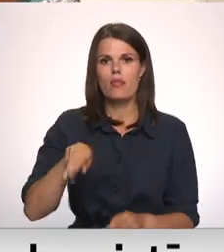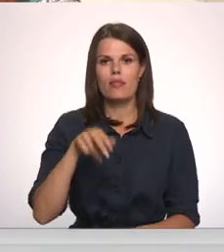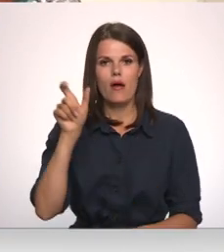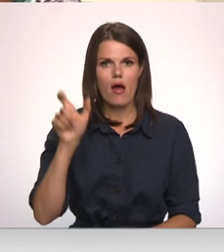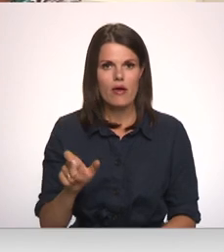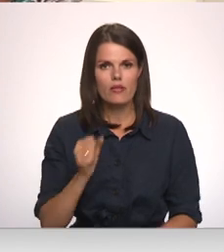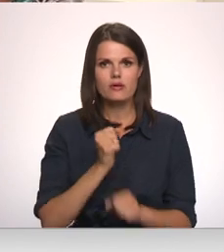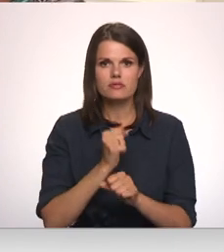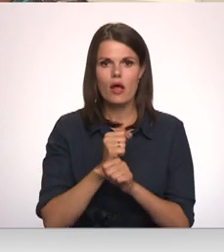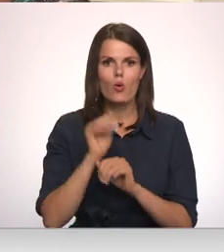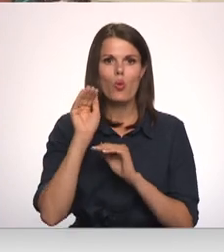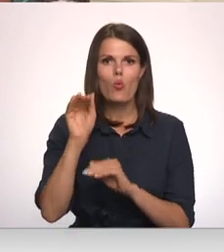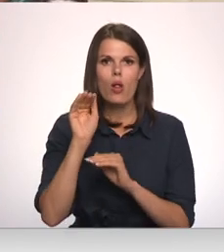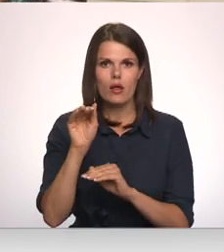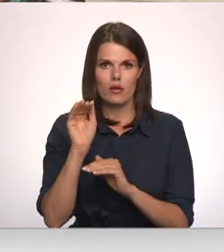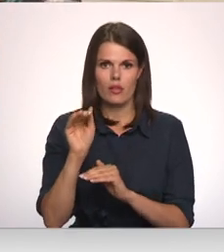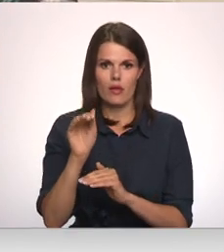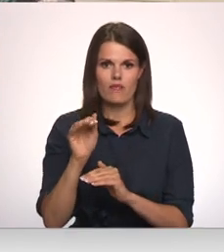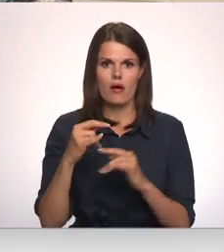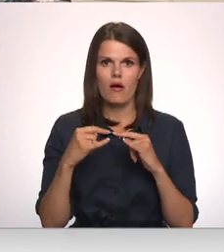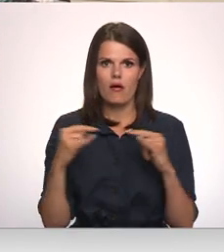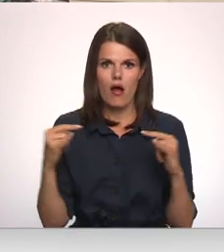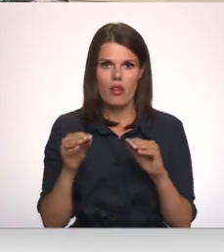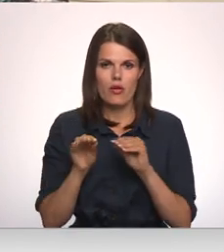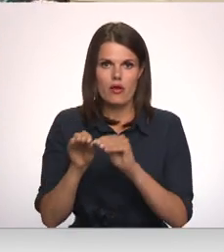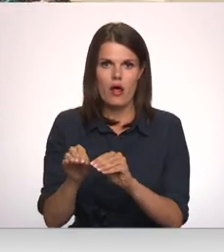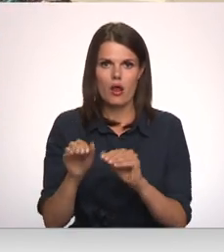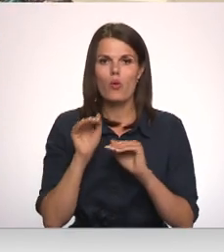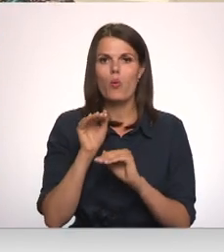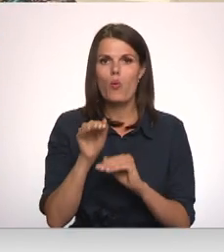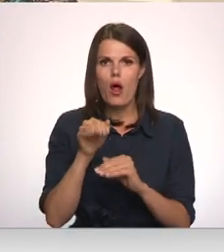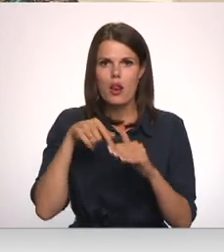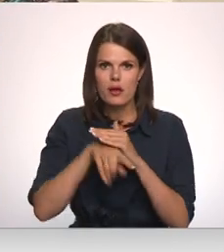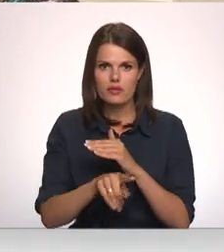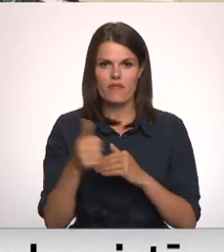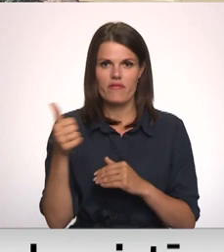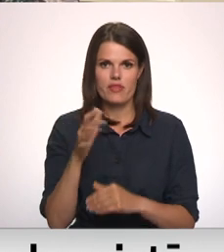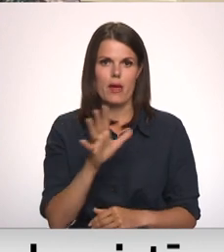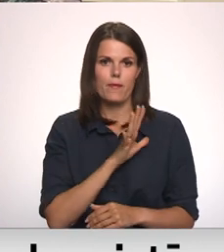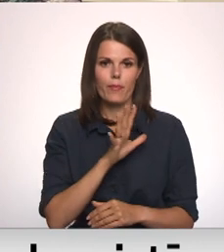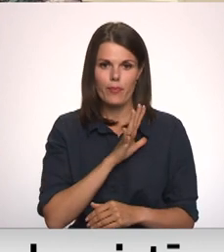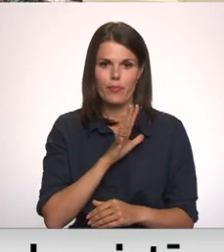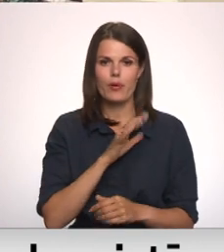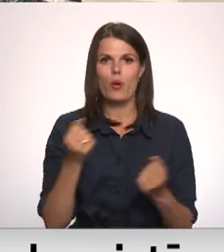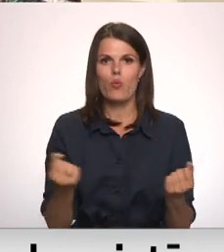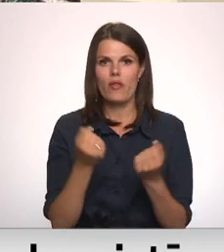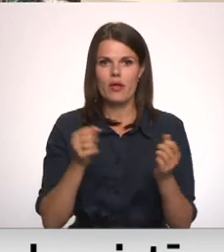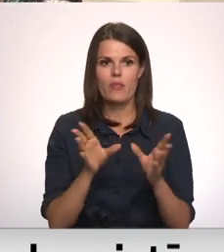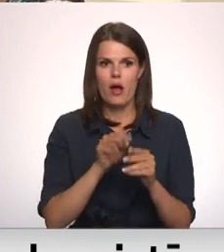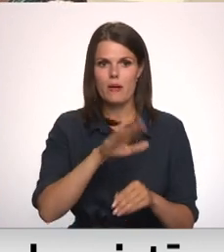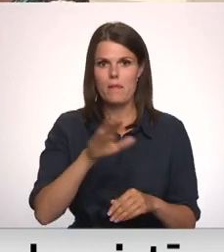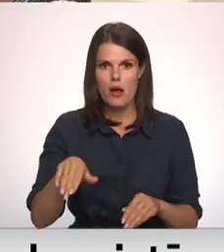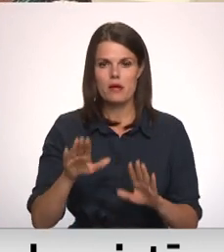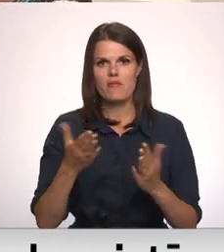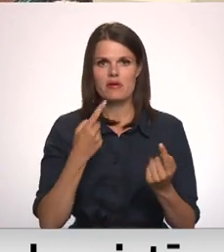strādāja noliktavā. Galdīšu ielikt. Noliktavā viņai bija nodarbības ar bērniem vai